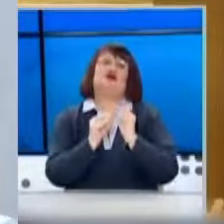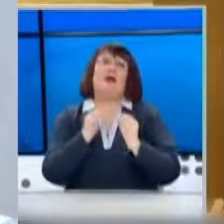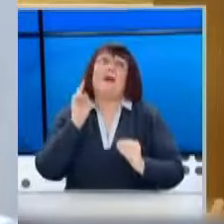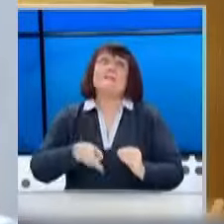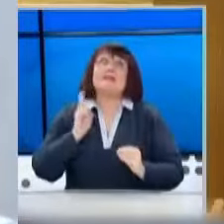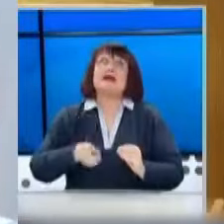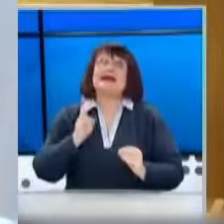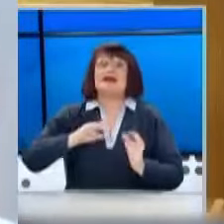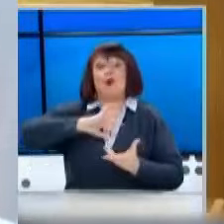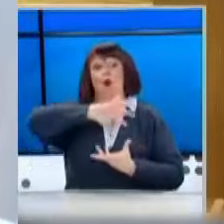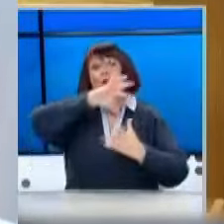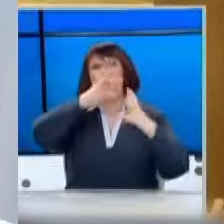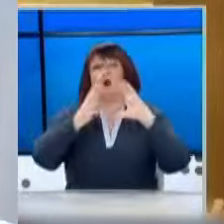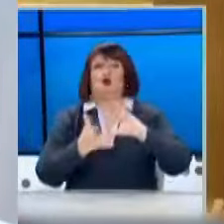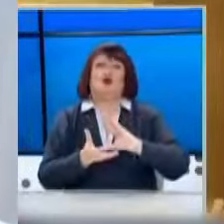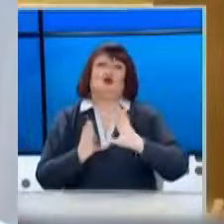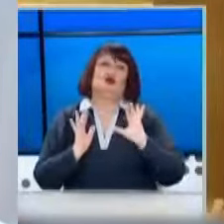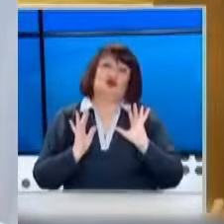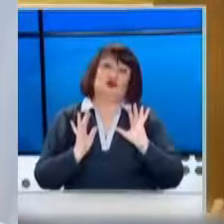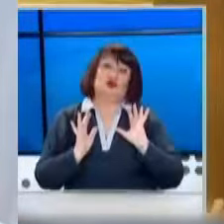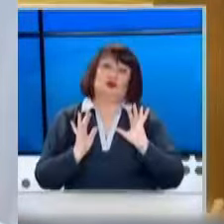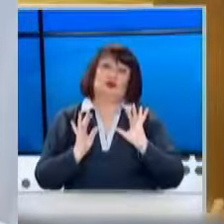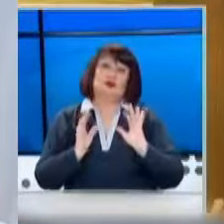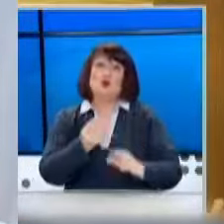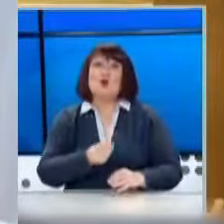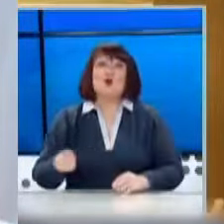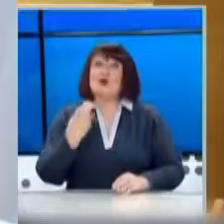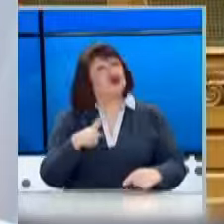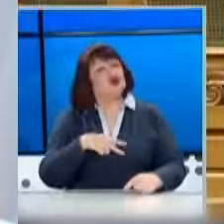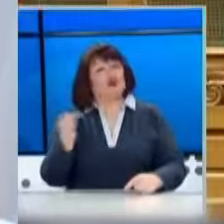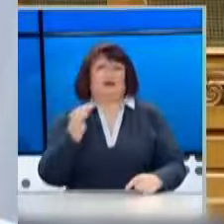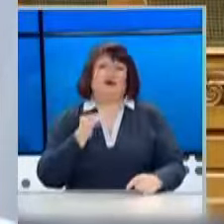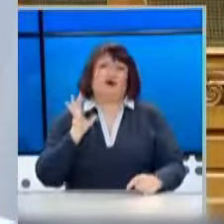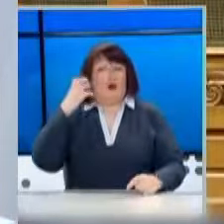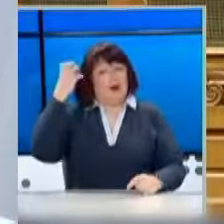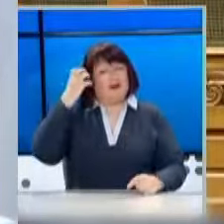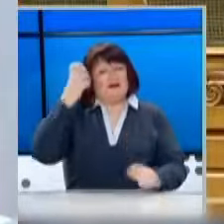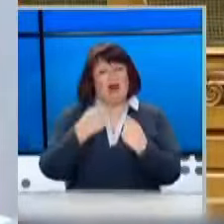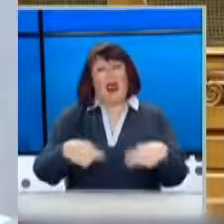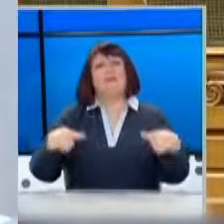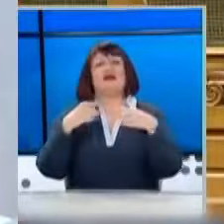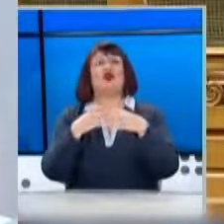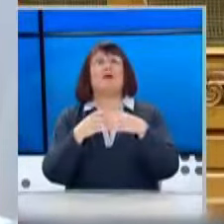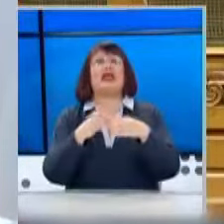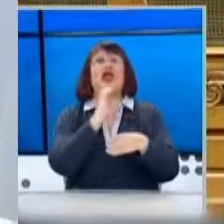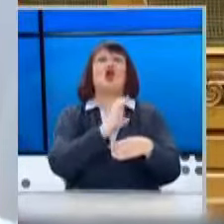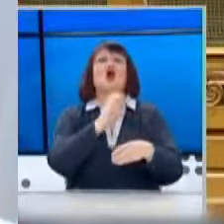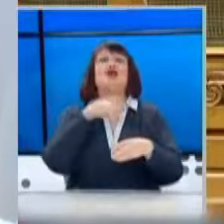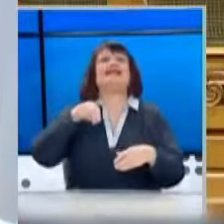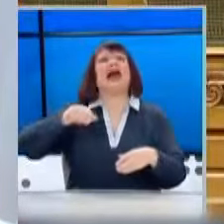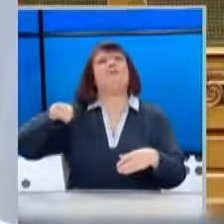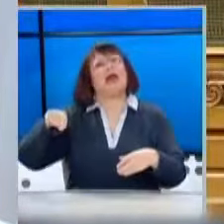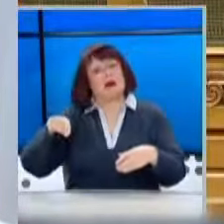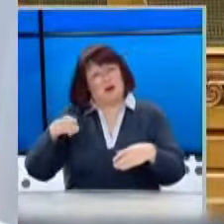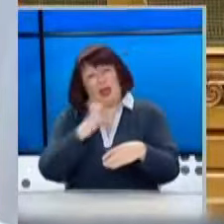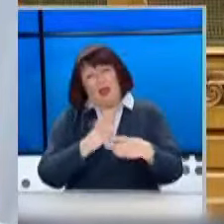ασφαλώς δεν πρόκειται να επανέλθει στην κήτη των ισορροπιών που υπήρχαν προηγουμένως. Τώρα με την